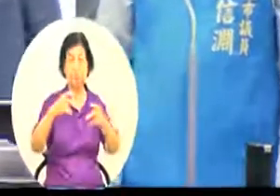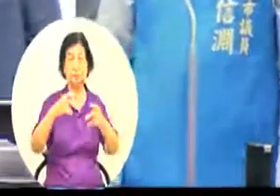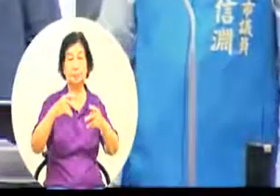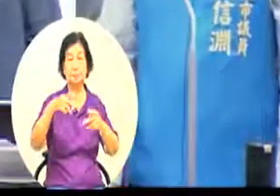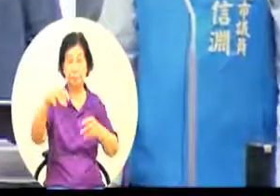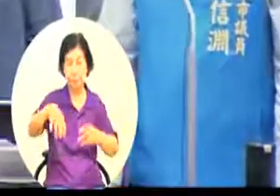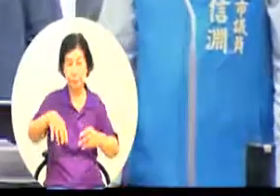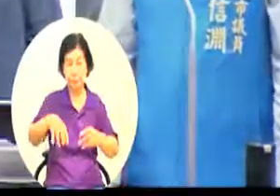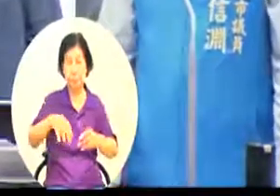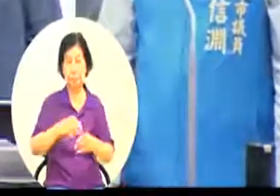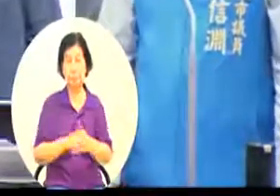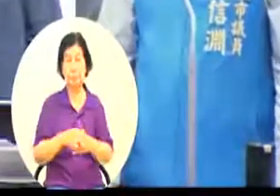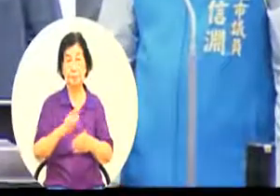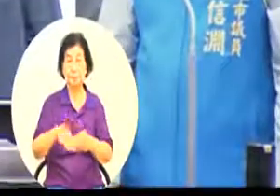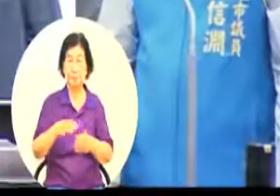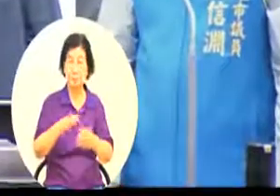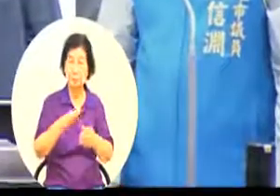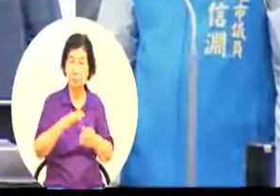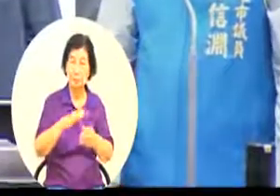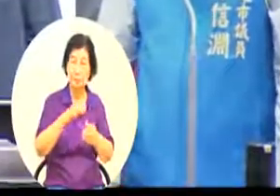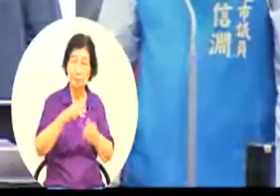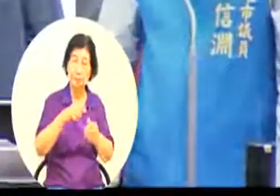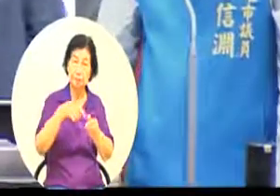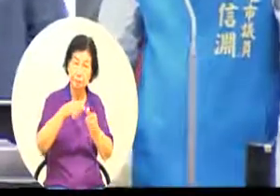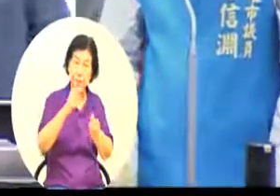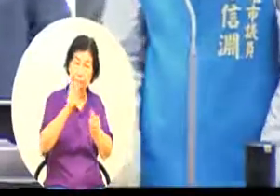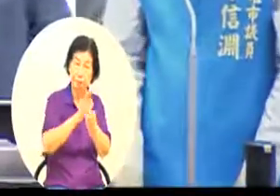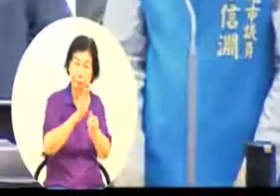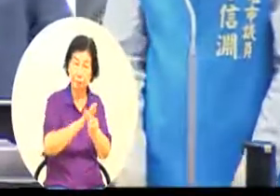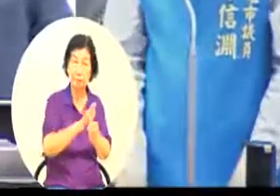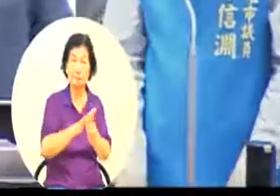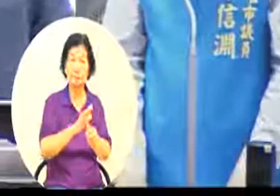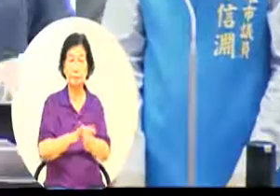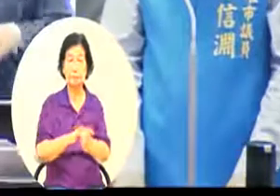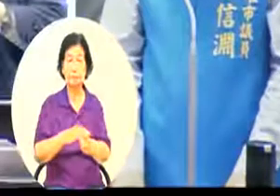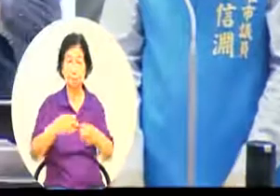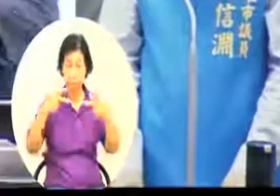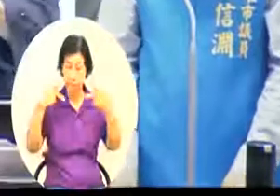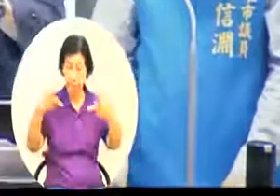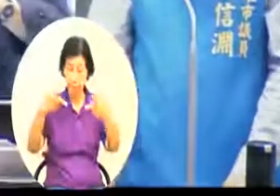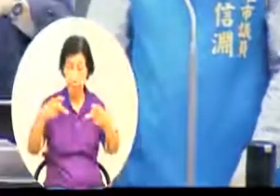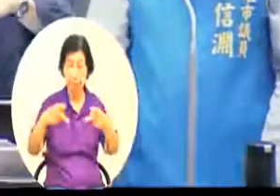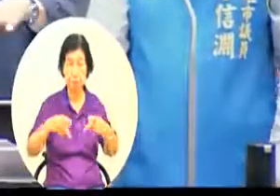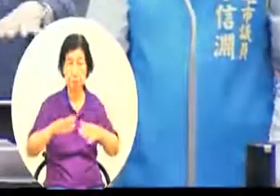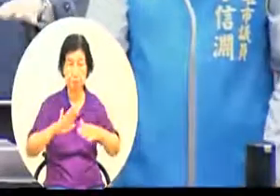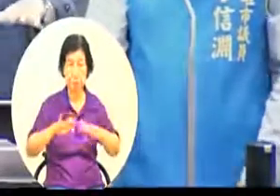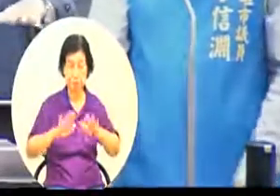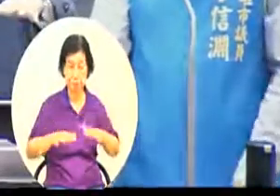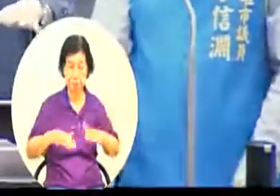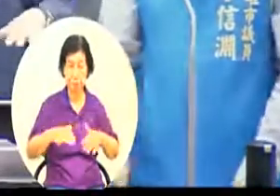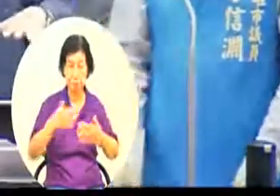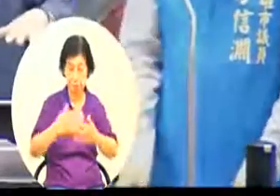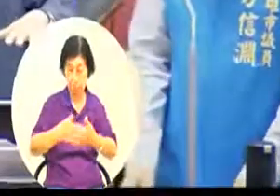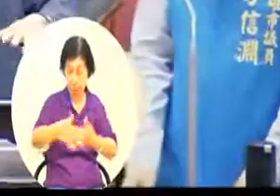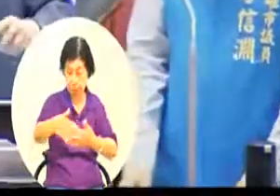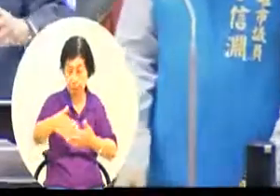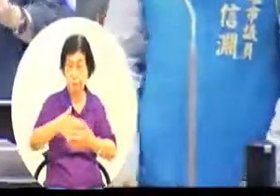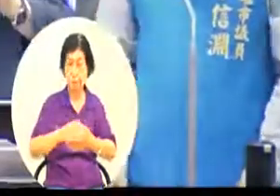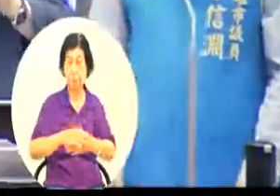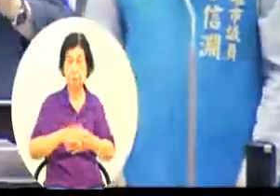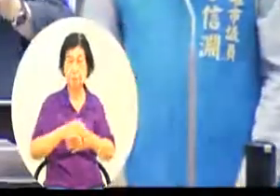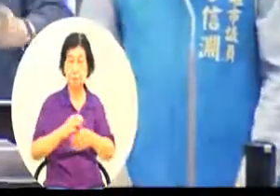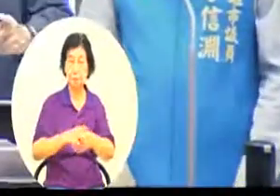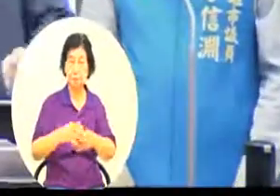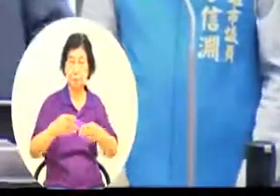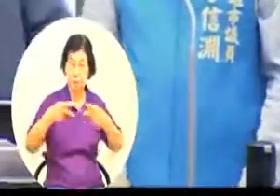该来督促捷运公司，针对现阶段捷运运作的状况，